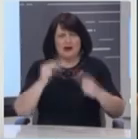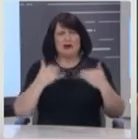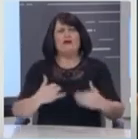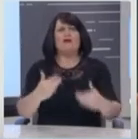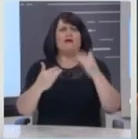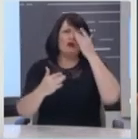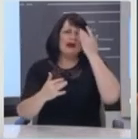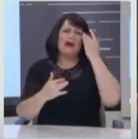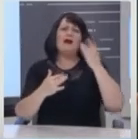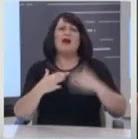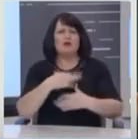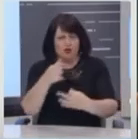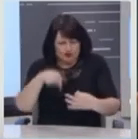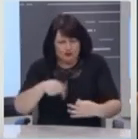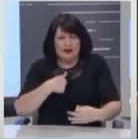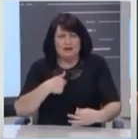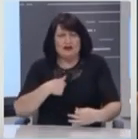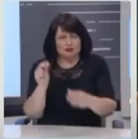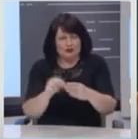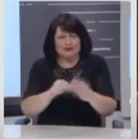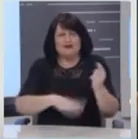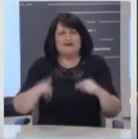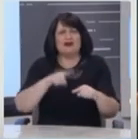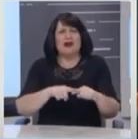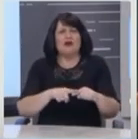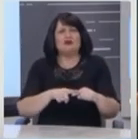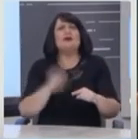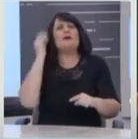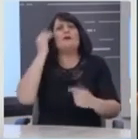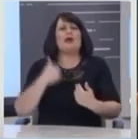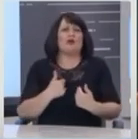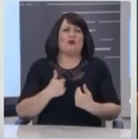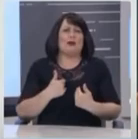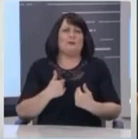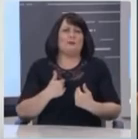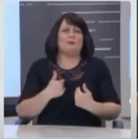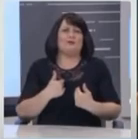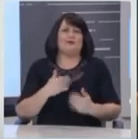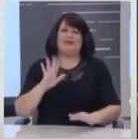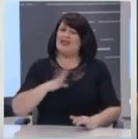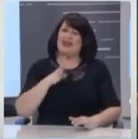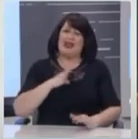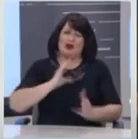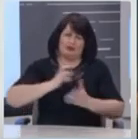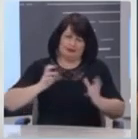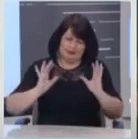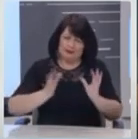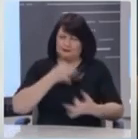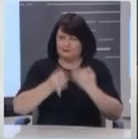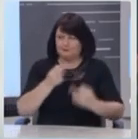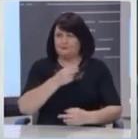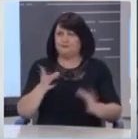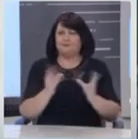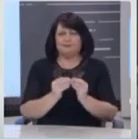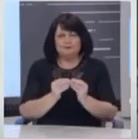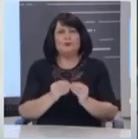οι αντιπρόσωποι του έθνους, με την ψήφο του ελληνικού λαού. Δεν θα ήθελα να επεκταθώ στο ζήτημα